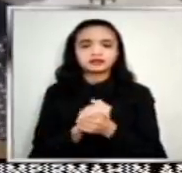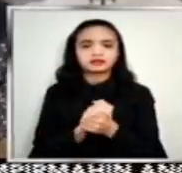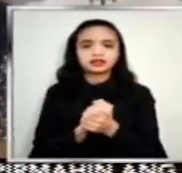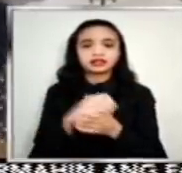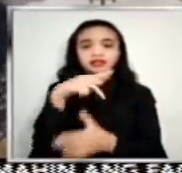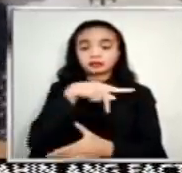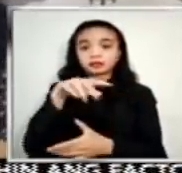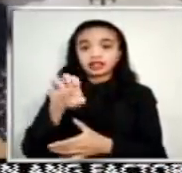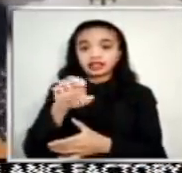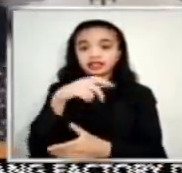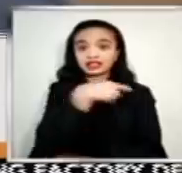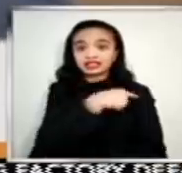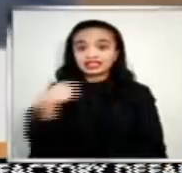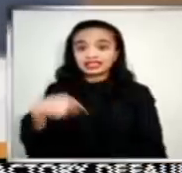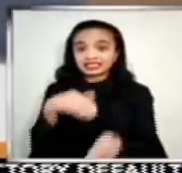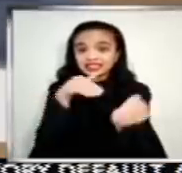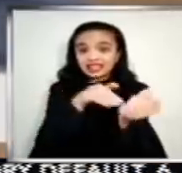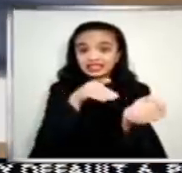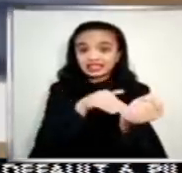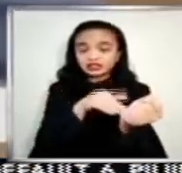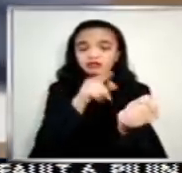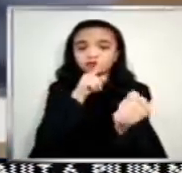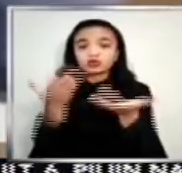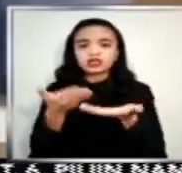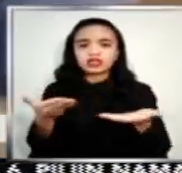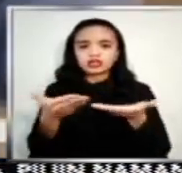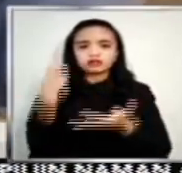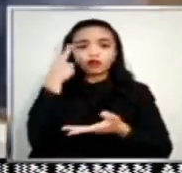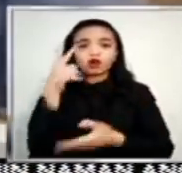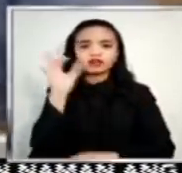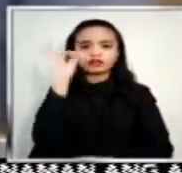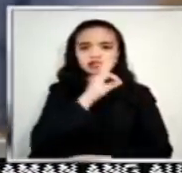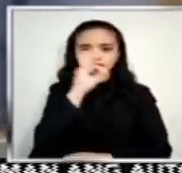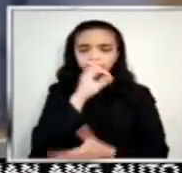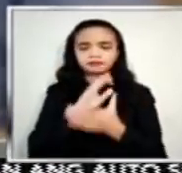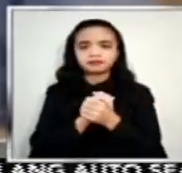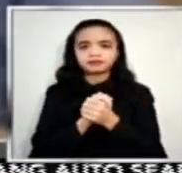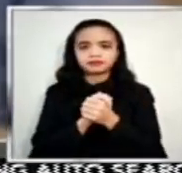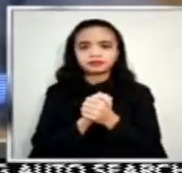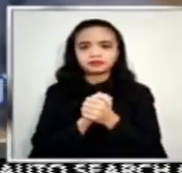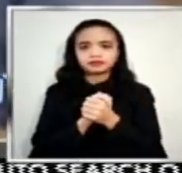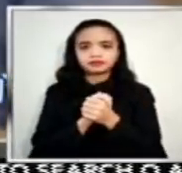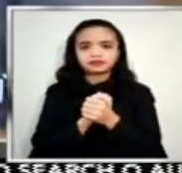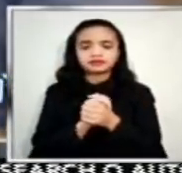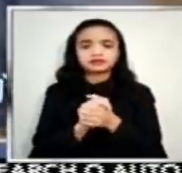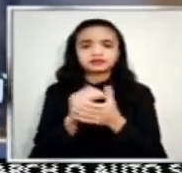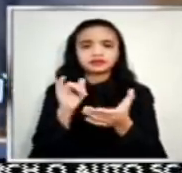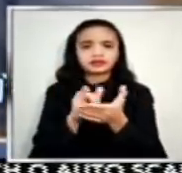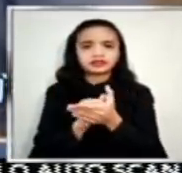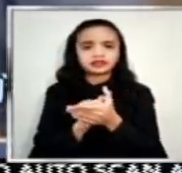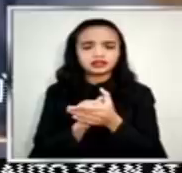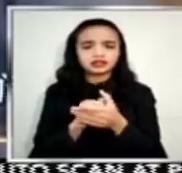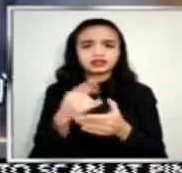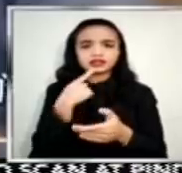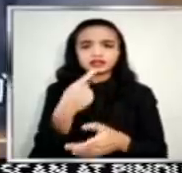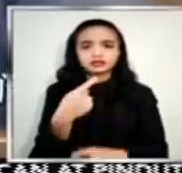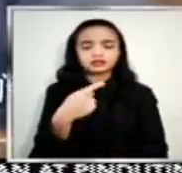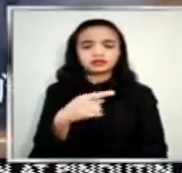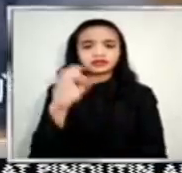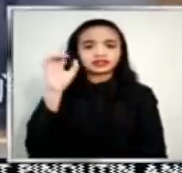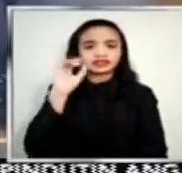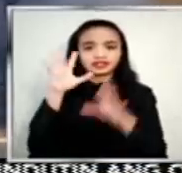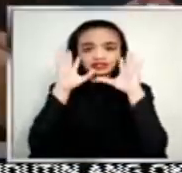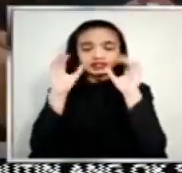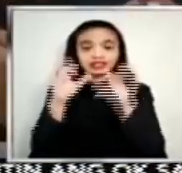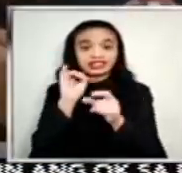doctors are here for the Filipino. And I'd like to thank President Xi Jinping. Kung galing lang China,